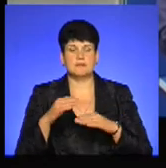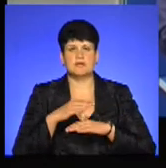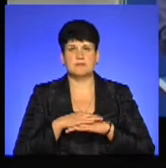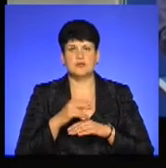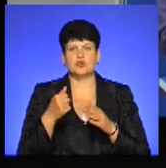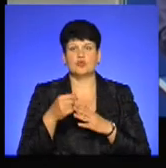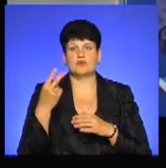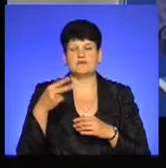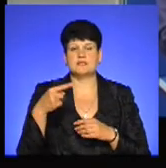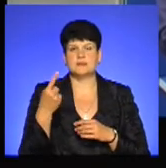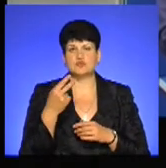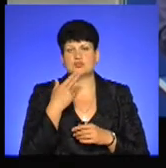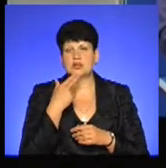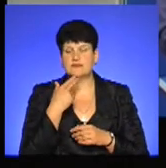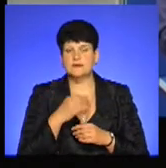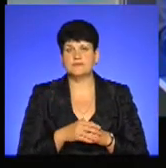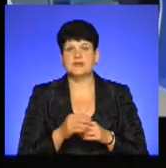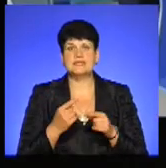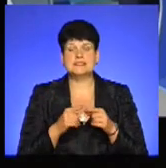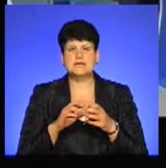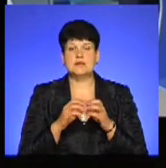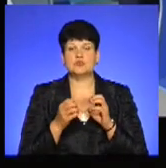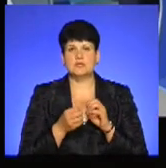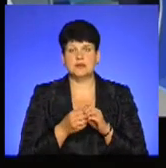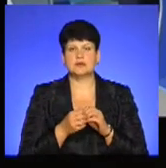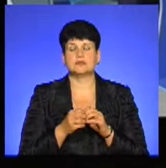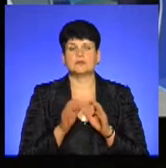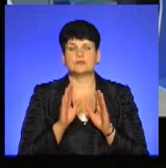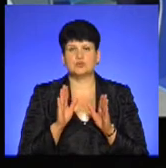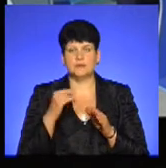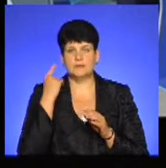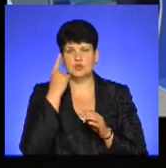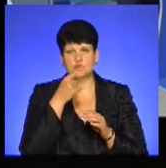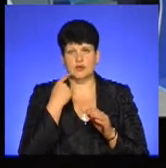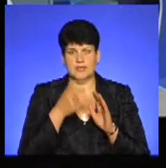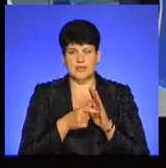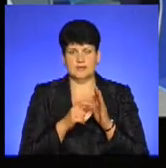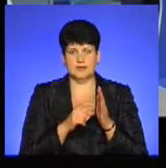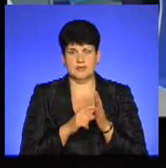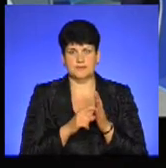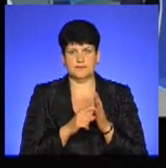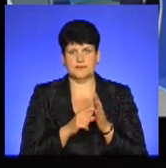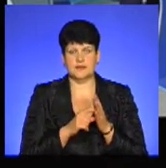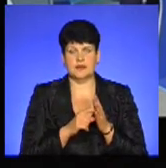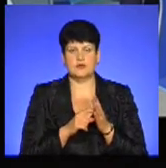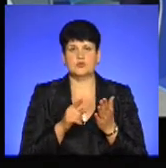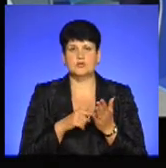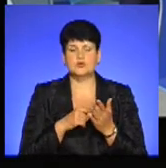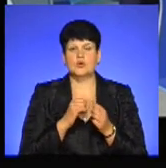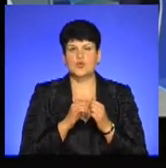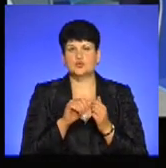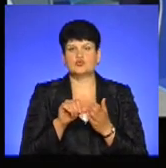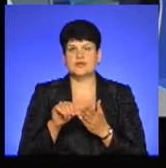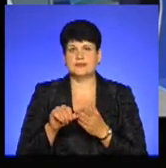21 червня. Ці результати прийдуть на в персональний кабінет, на персональну сторінку кожного учасника